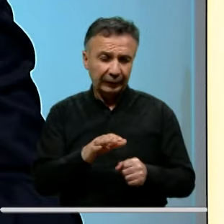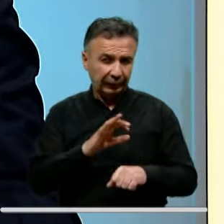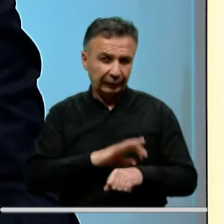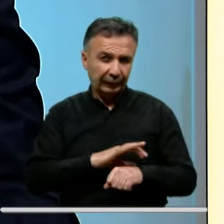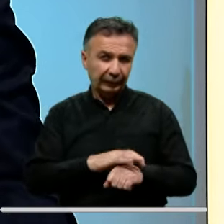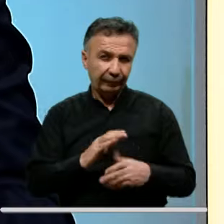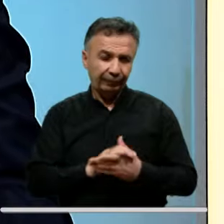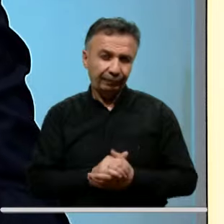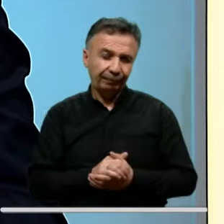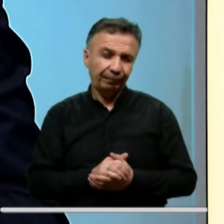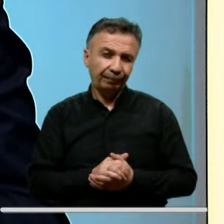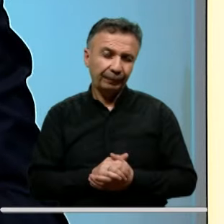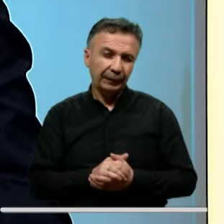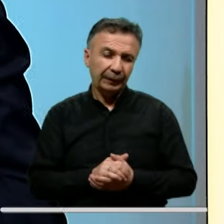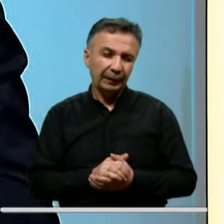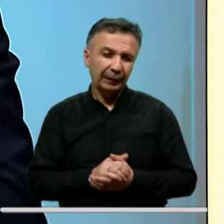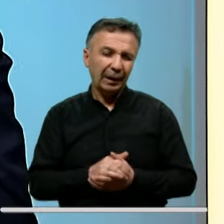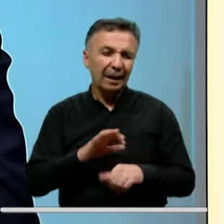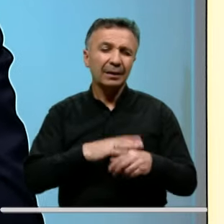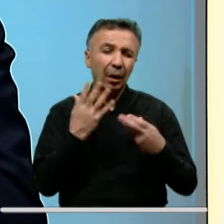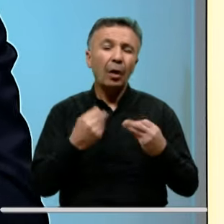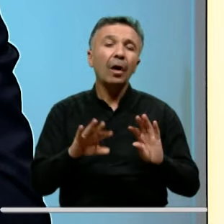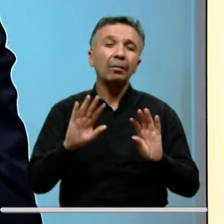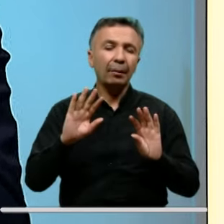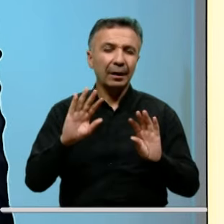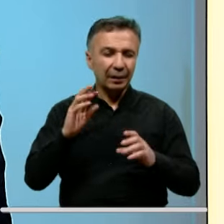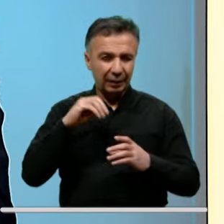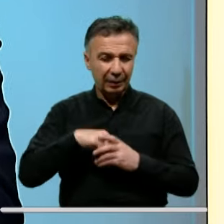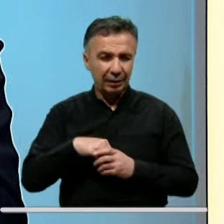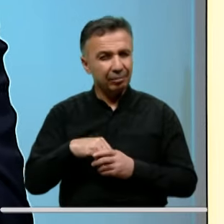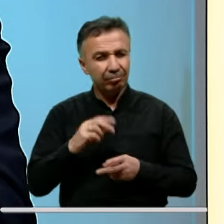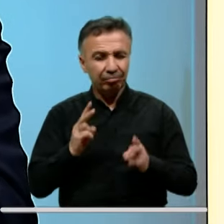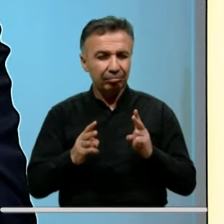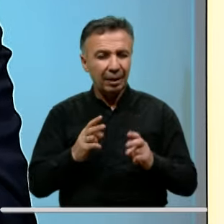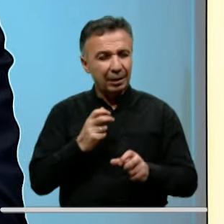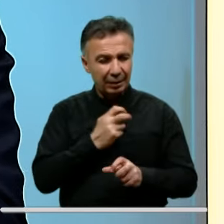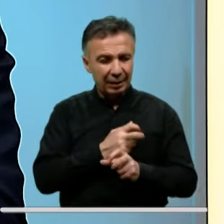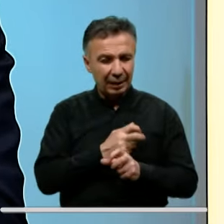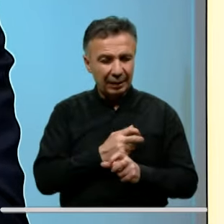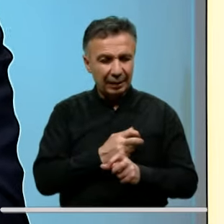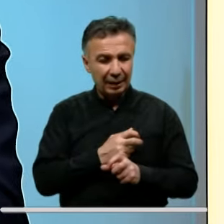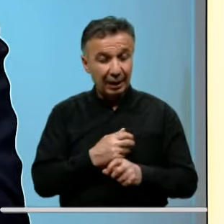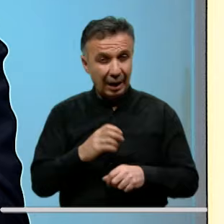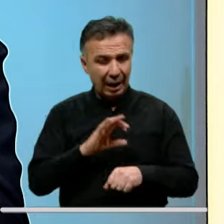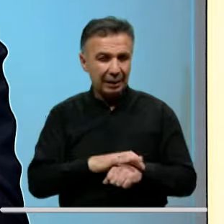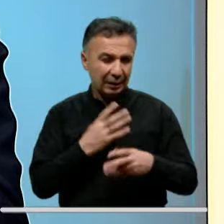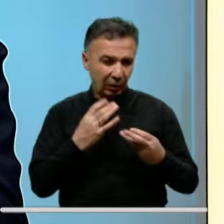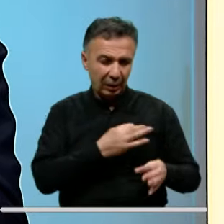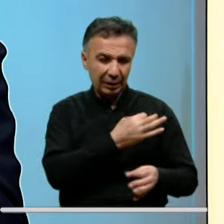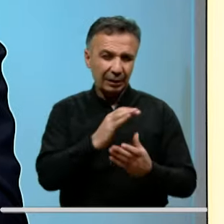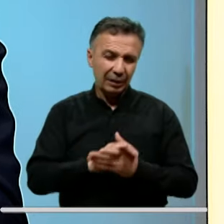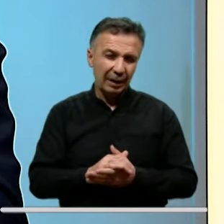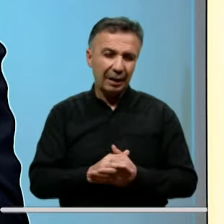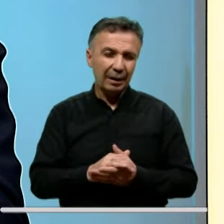hastalığı bulaşmasın veya bulaştırılmasın düşüncesiyle ne yapıldık? Bazı riskli gruptaki olan insanların efendim